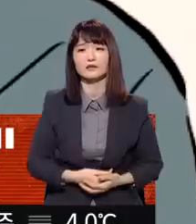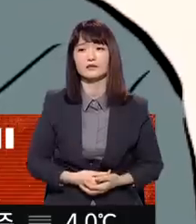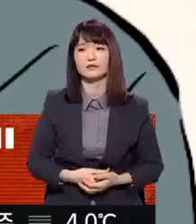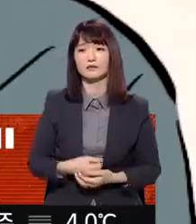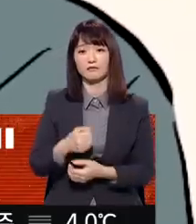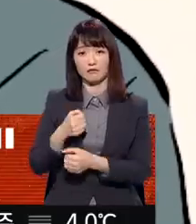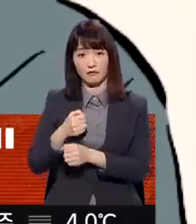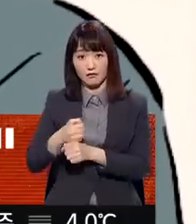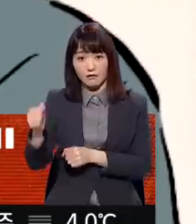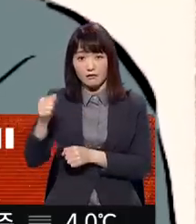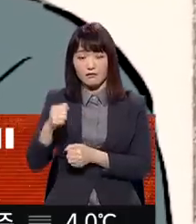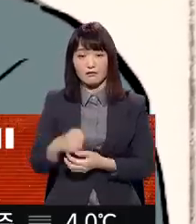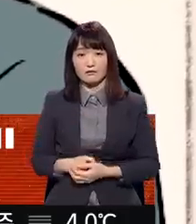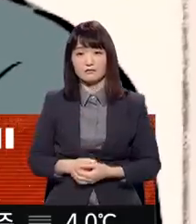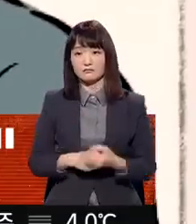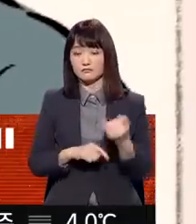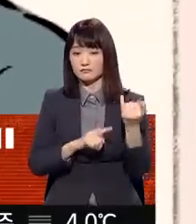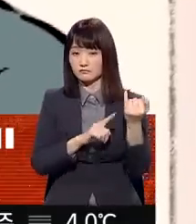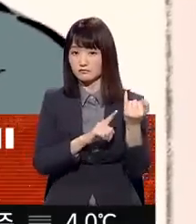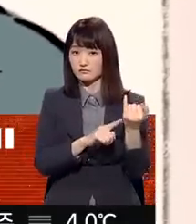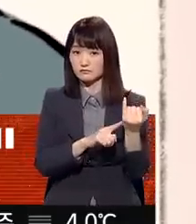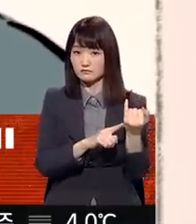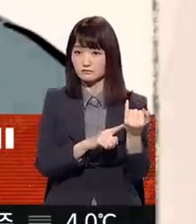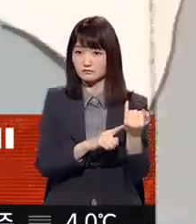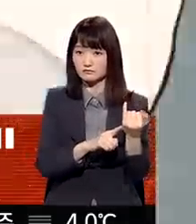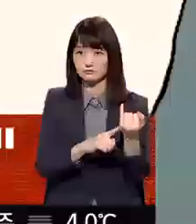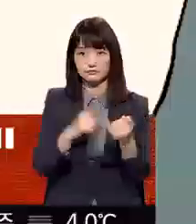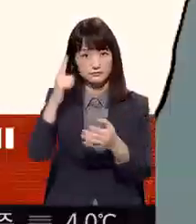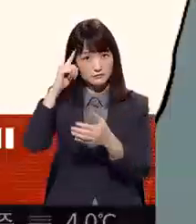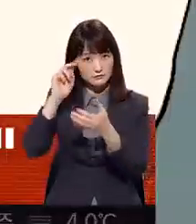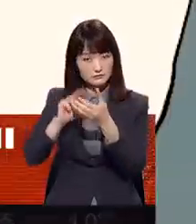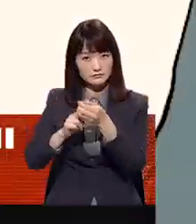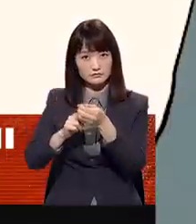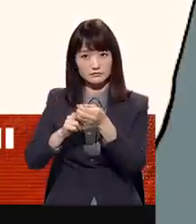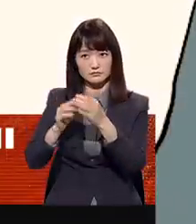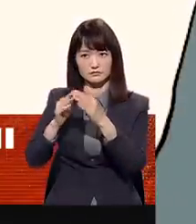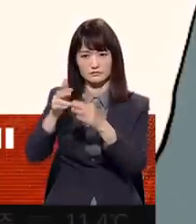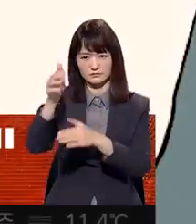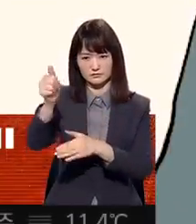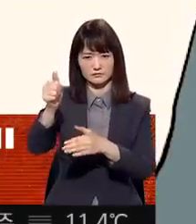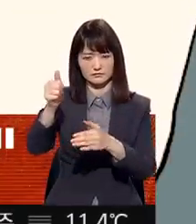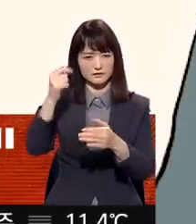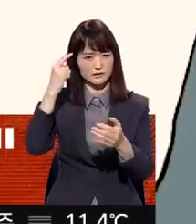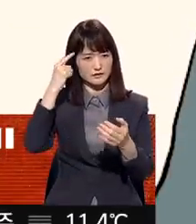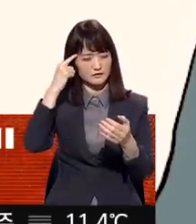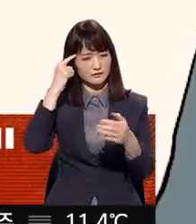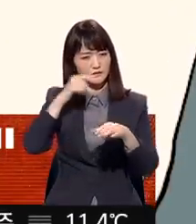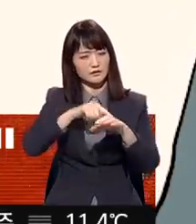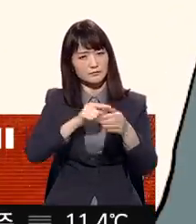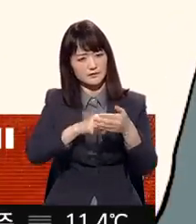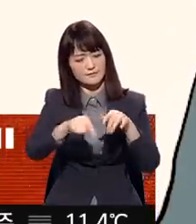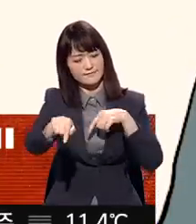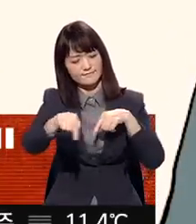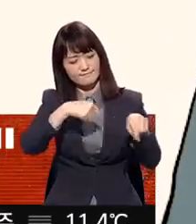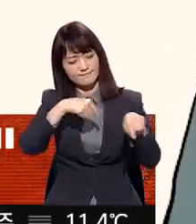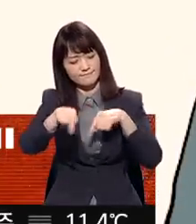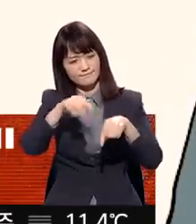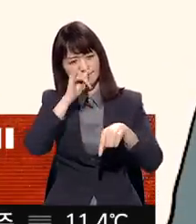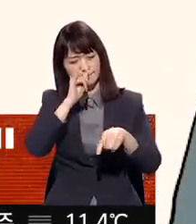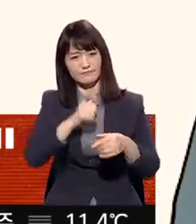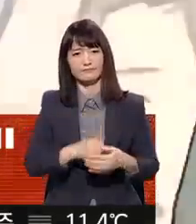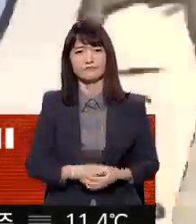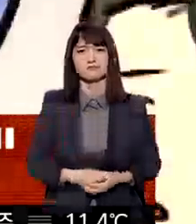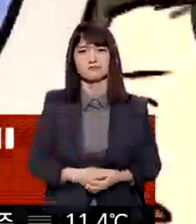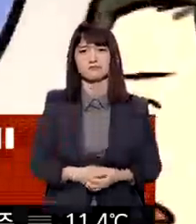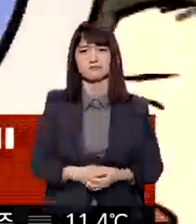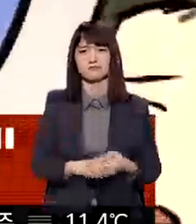얼마나 황당하겠습니까? 그러니까 이 여자분은 지금 미용실 원장한테 가스 라이팅을 당한 거예요. 그런 상황인데 그렇게 말하고는